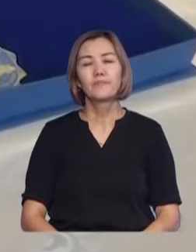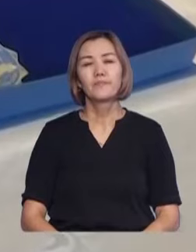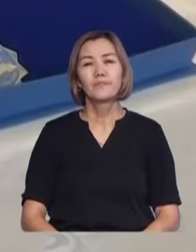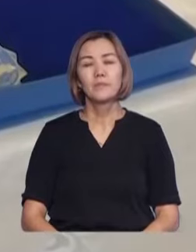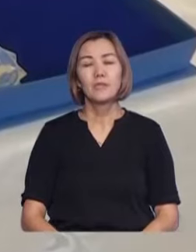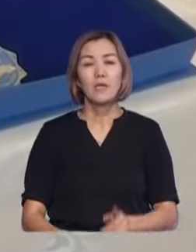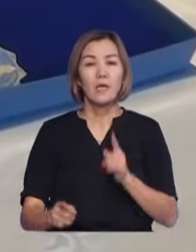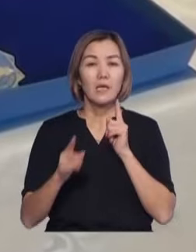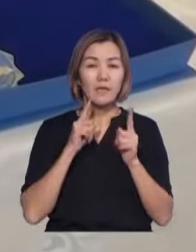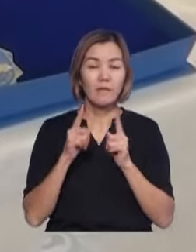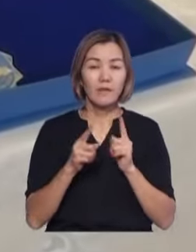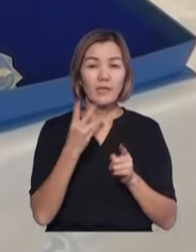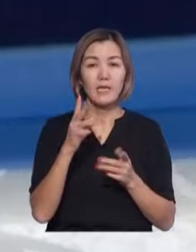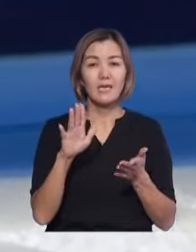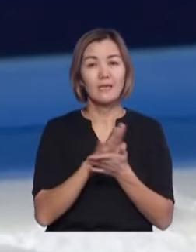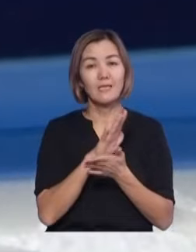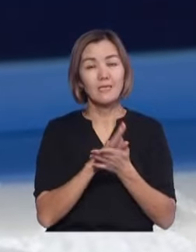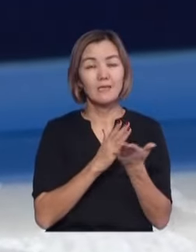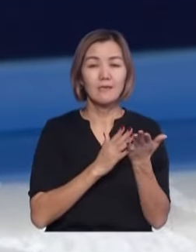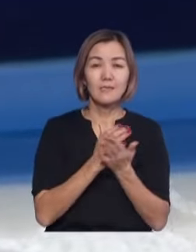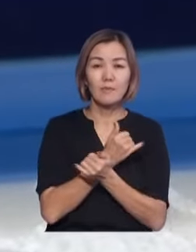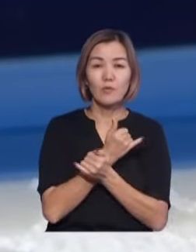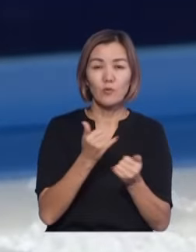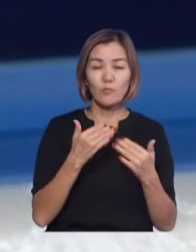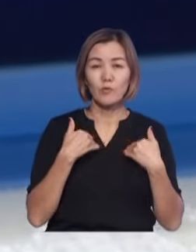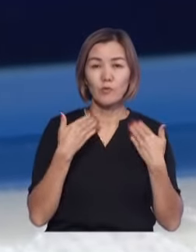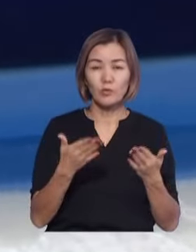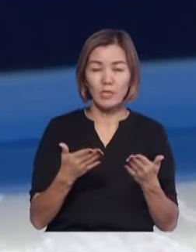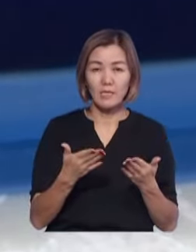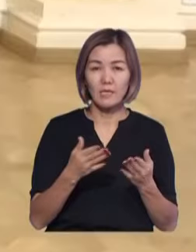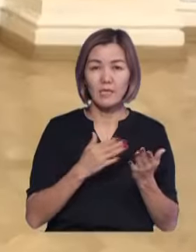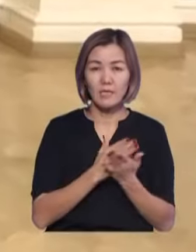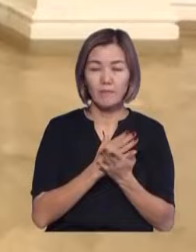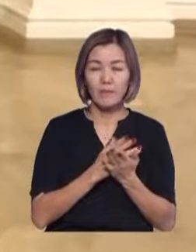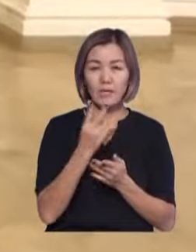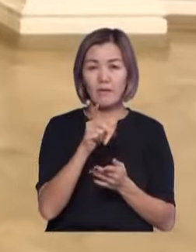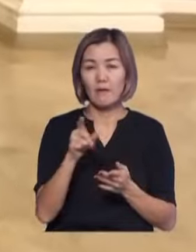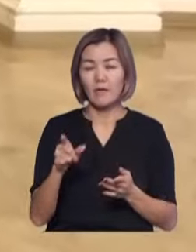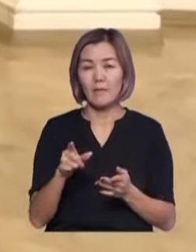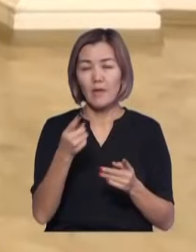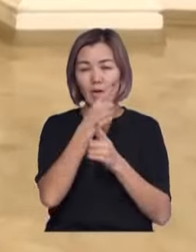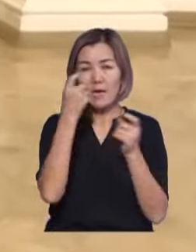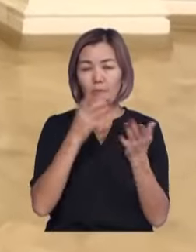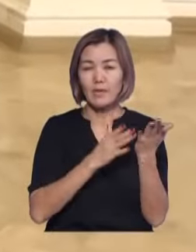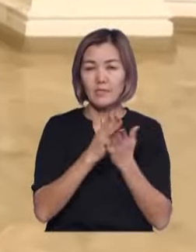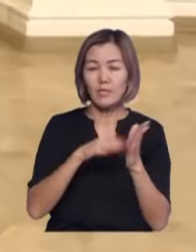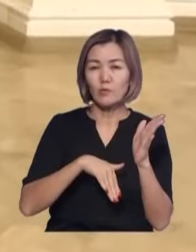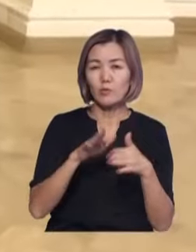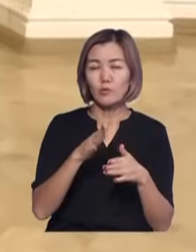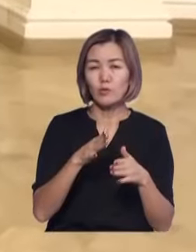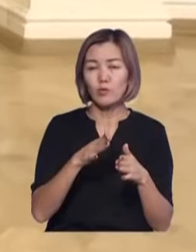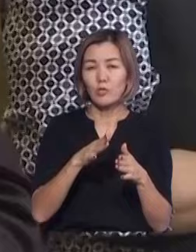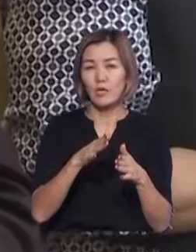Конференция барысында қос газеттің қазіргі қызметкерлеріне де құрмет көрсетілді. Еңбегі елеулі екі журналист ақпарат саласының үздігі төсбелгісін